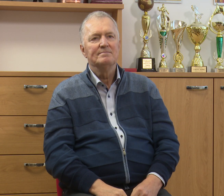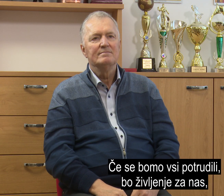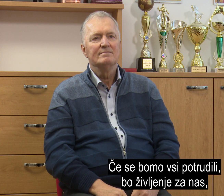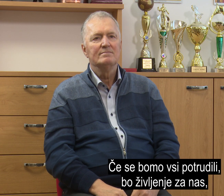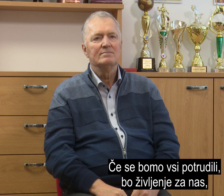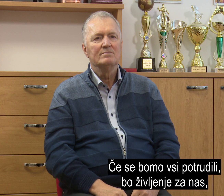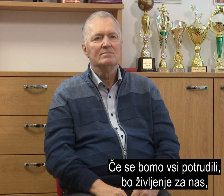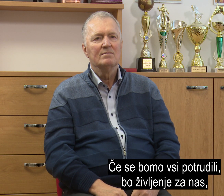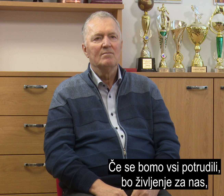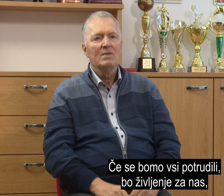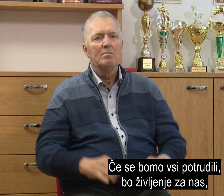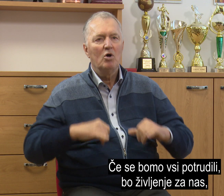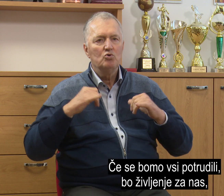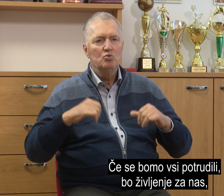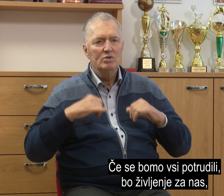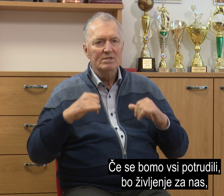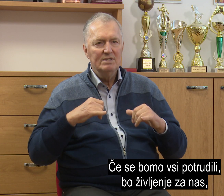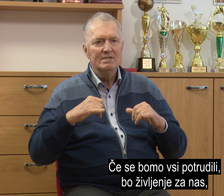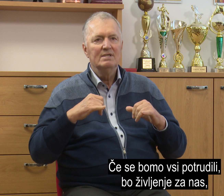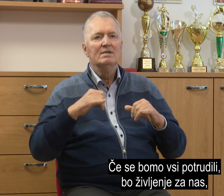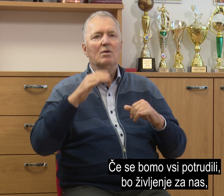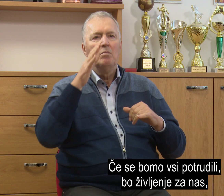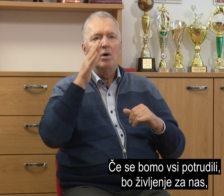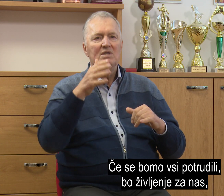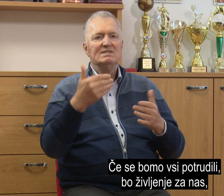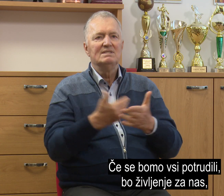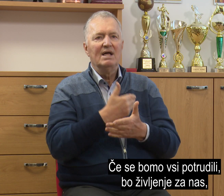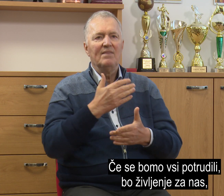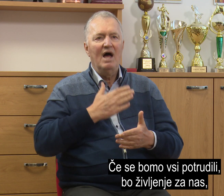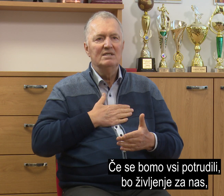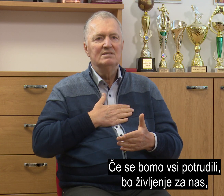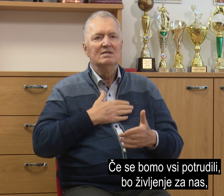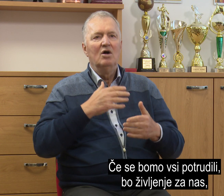Če se bomo vsi potrudili, bo življenje za nas,